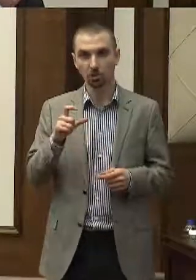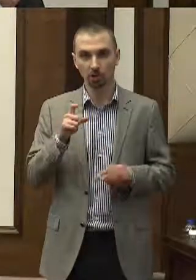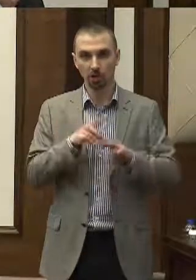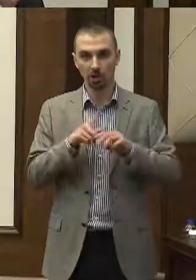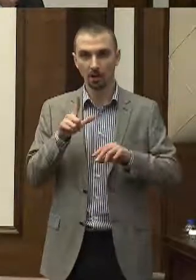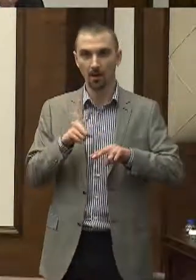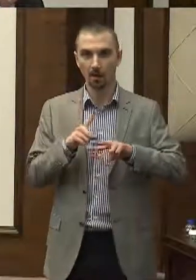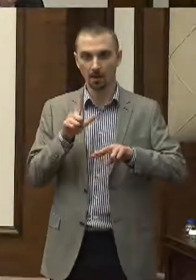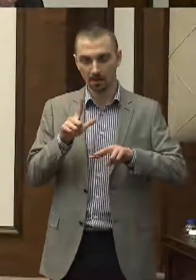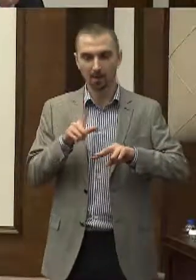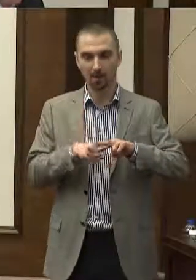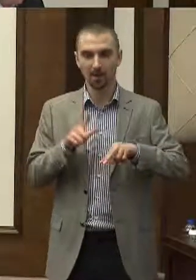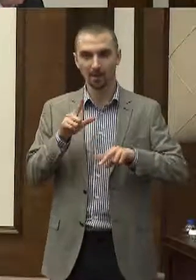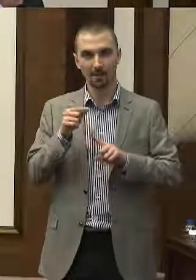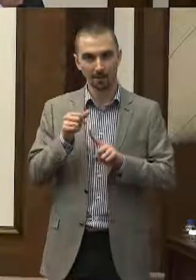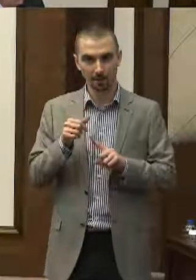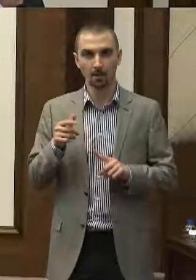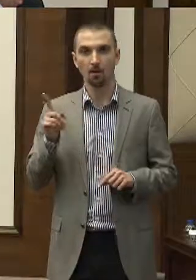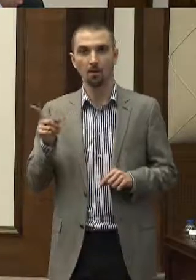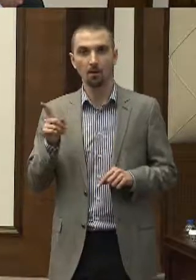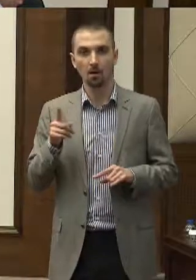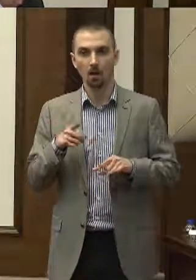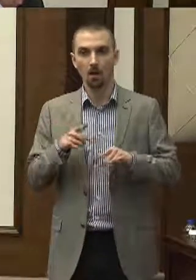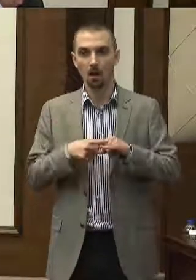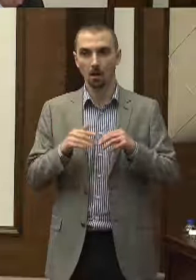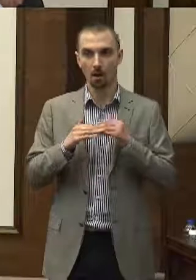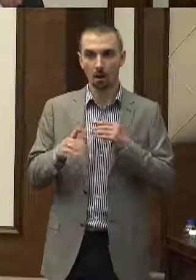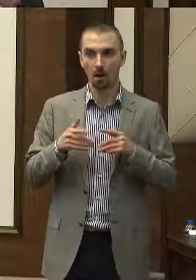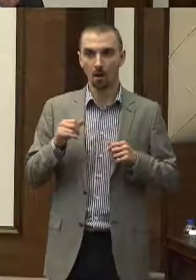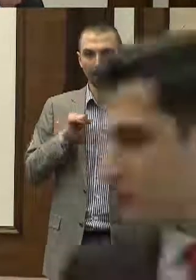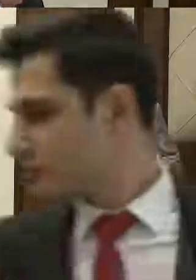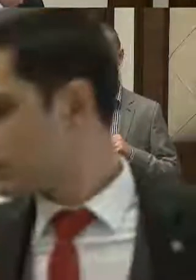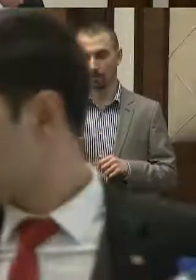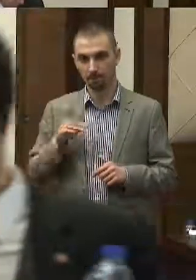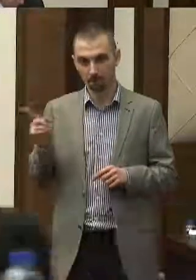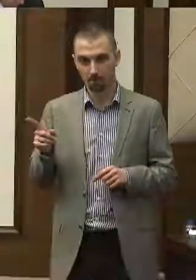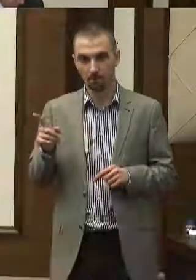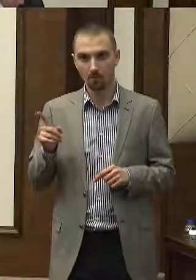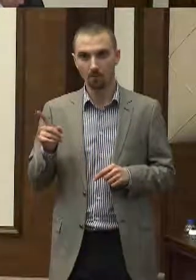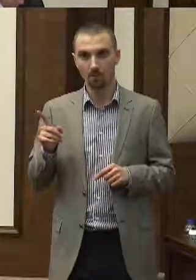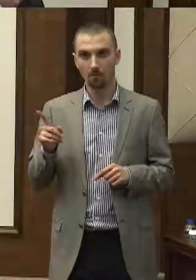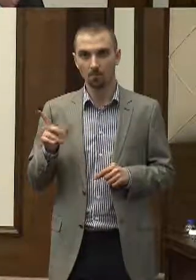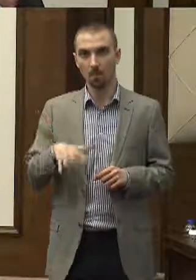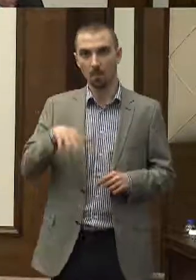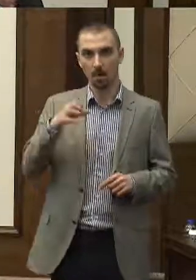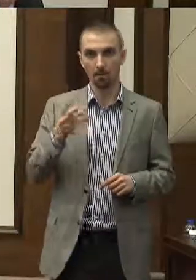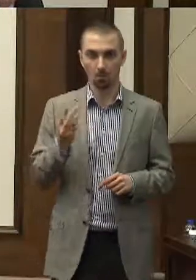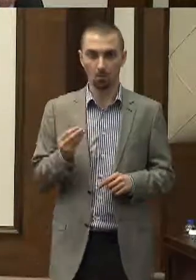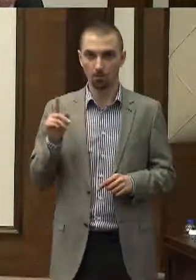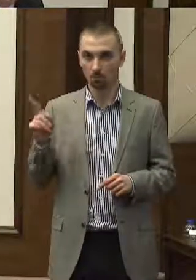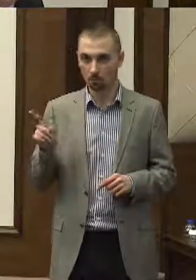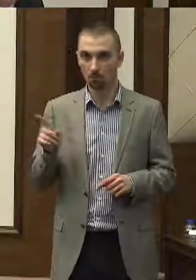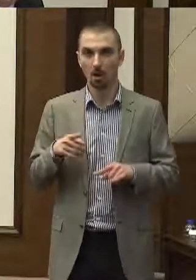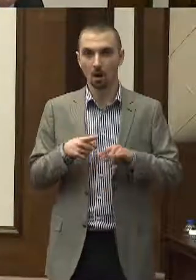Kamiloba Belediyesi'nde Halk Akademisi'ni konuşlandık. Çok yoğun bir talep de var. Halk Akademisi'nin merkezi oldu.